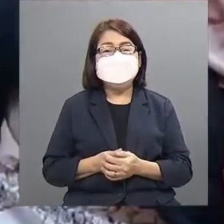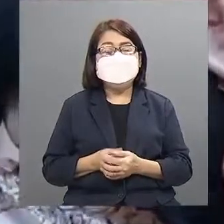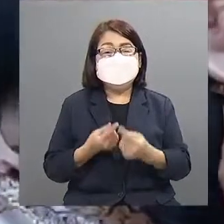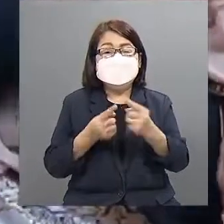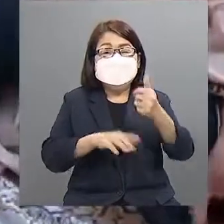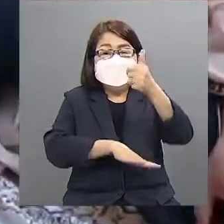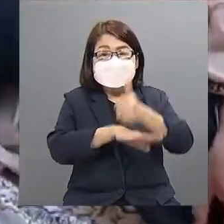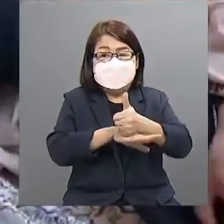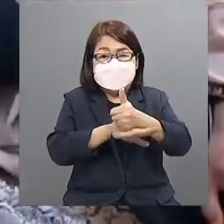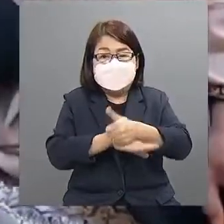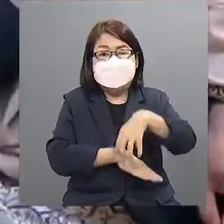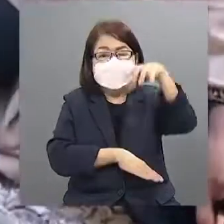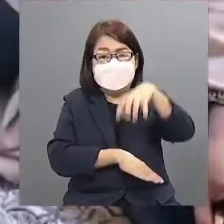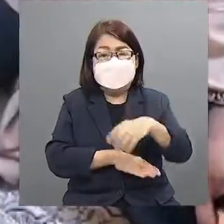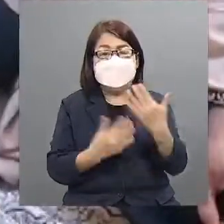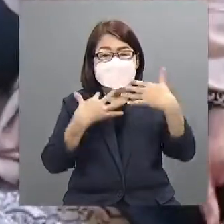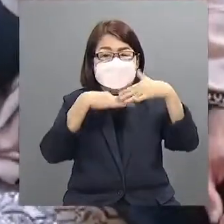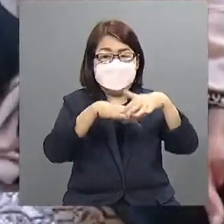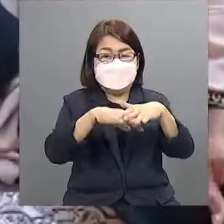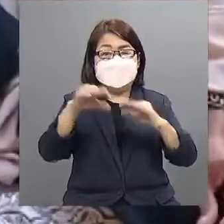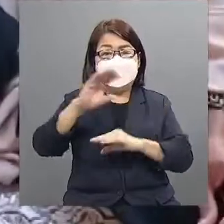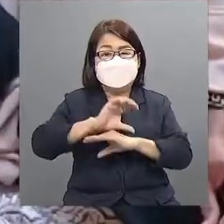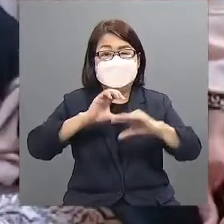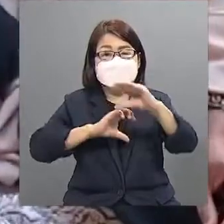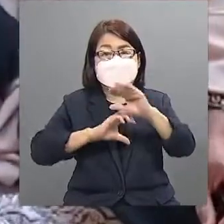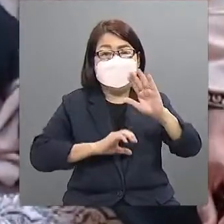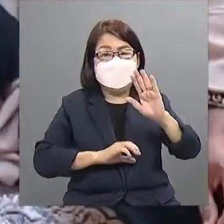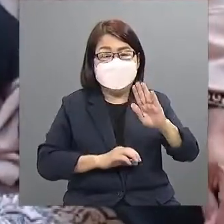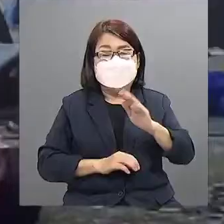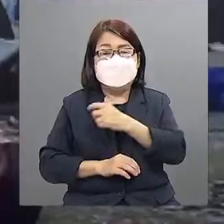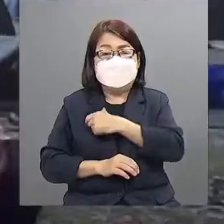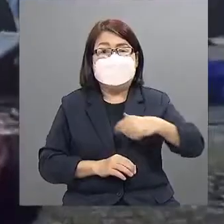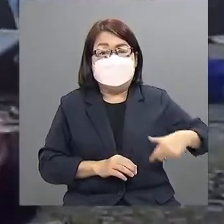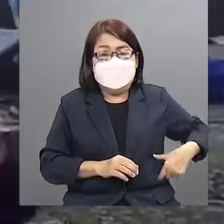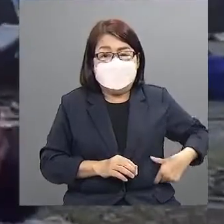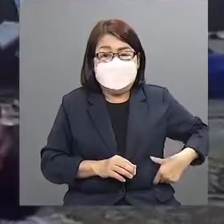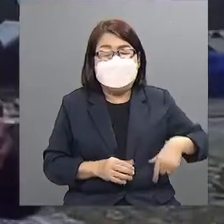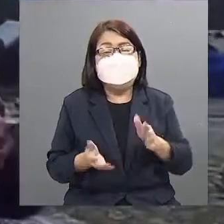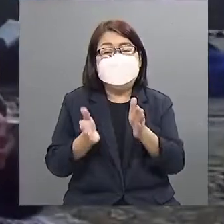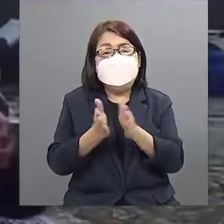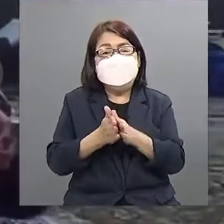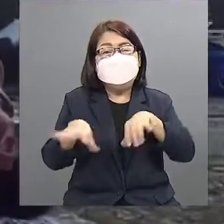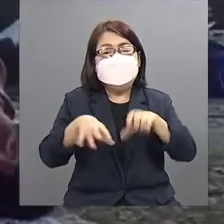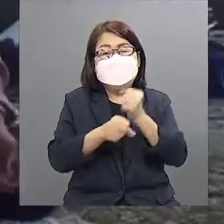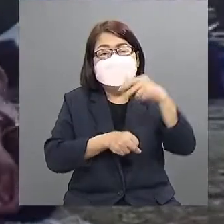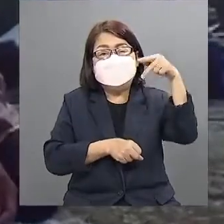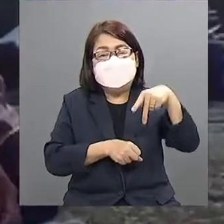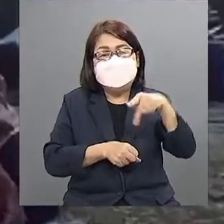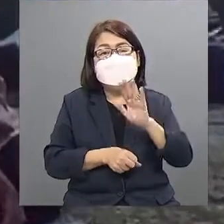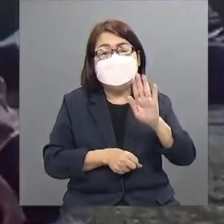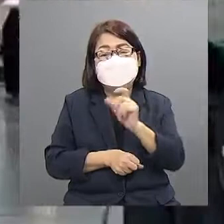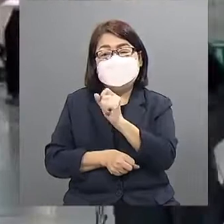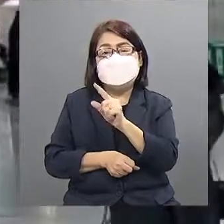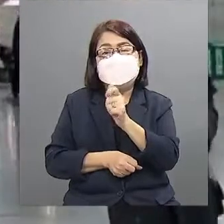สานงานโครงการอันเนื่องมาจากพระราชดำริและกิจการพิเศษสอบต.บอกว่าได้ทำความเข้าใจกับคนที่เดินทางมาประกอบศาสน